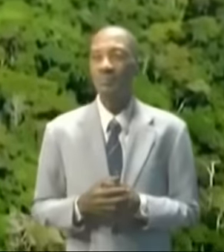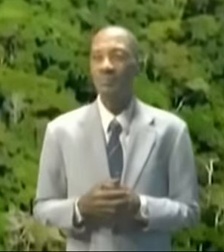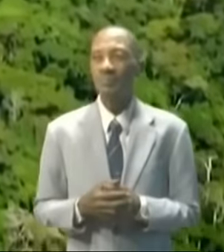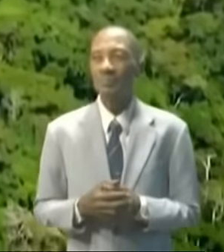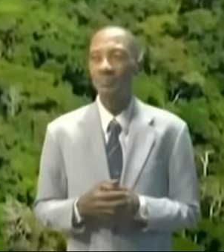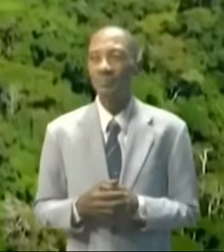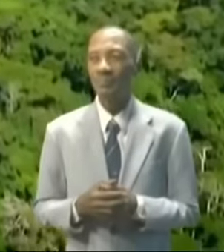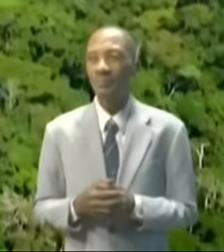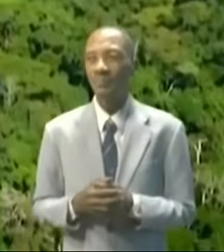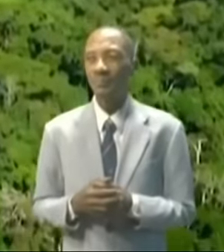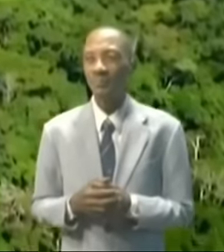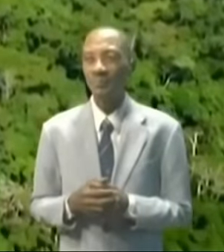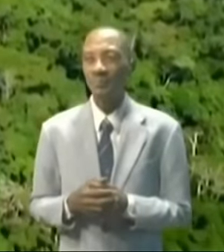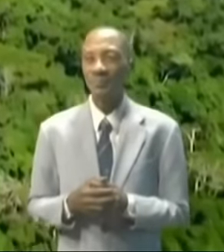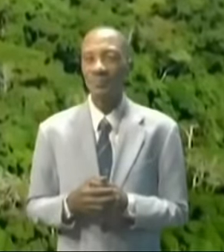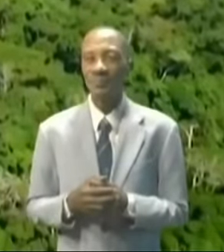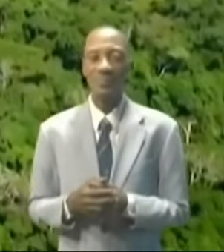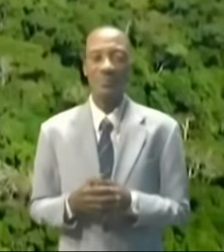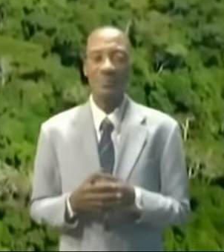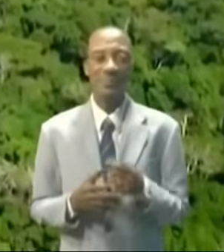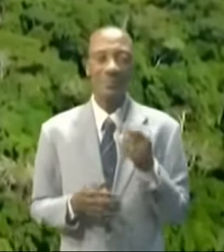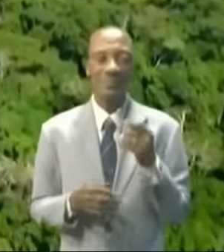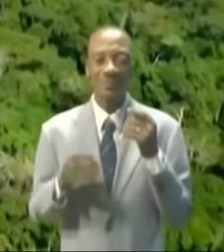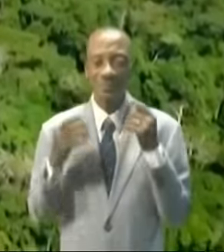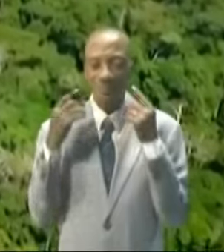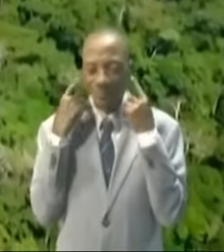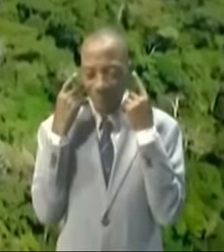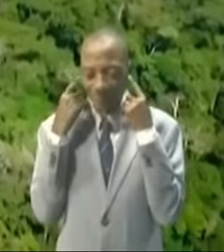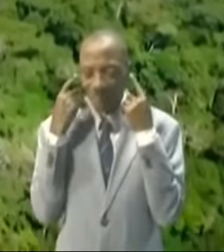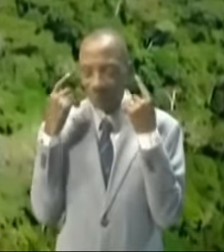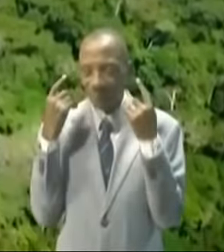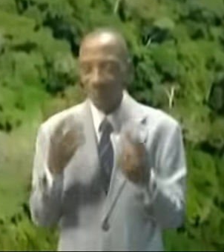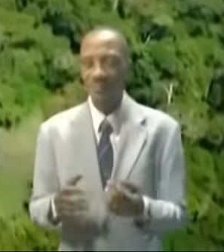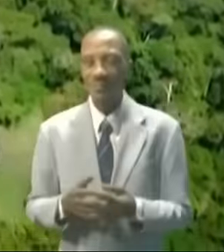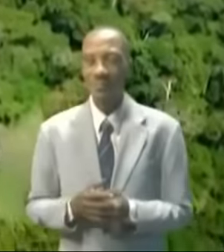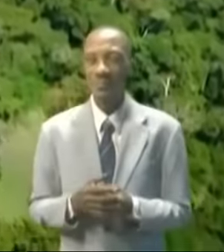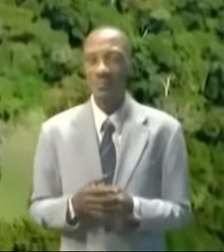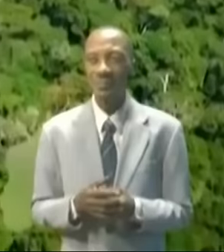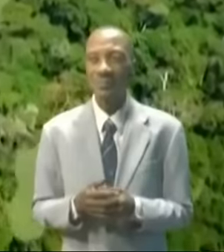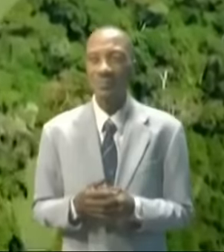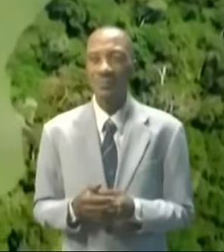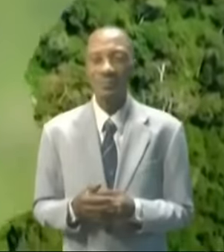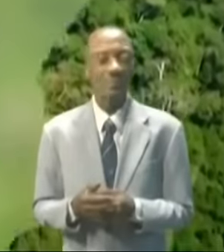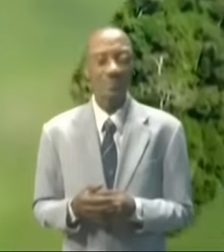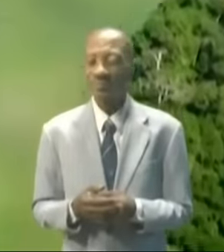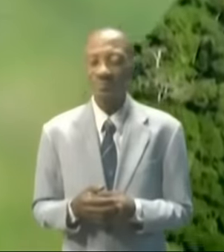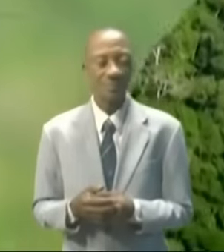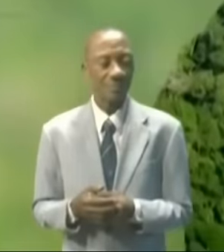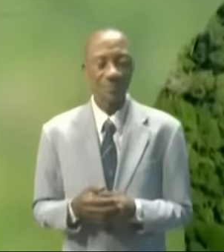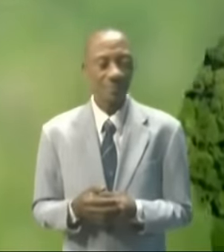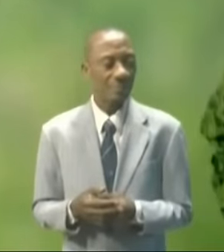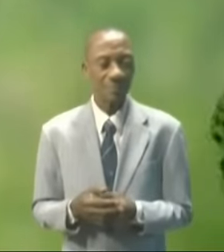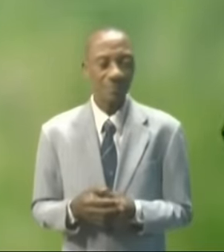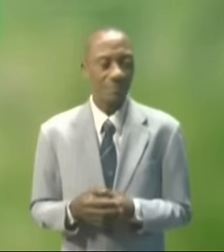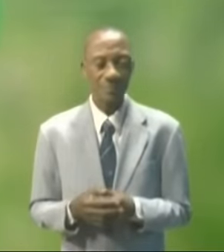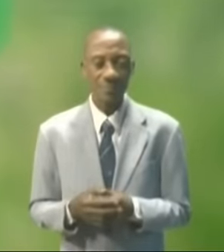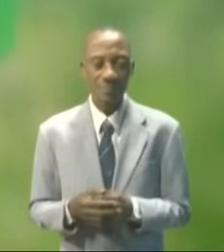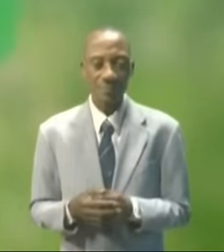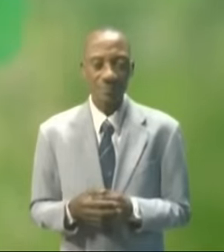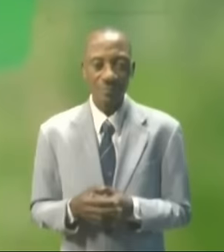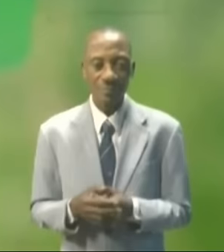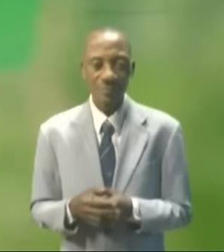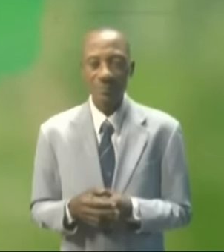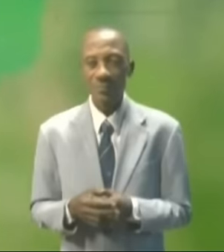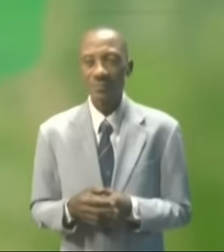Le bassin du Congo, une richesse naturelle de l'Afrique, est la solution au réchauffement climatique dans le monde.